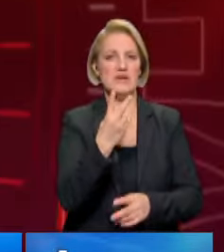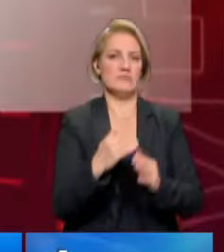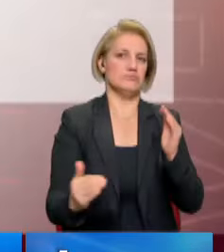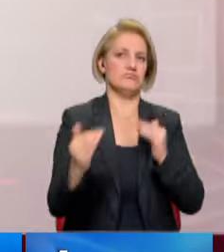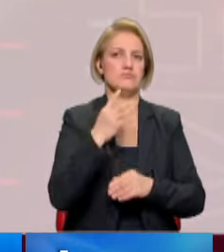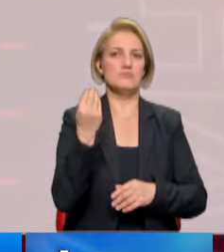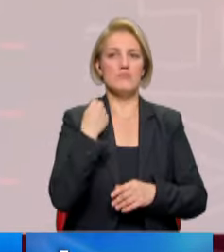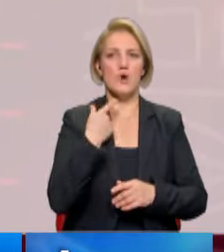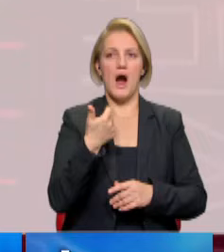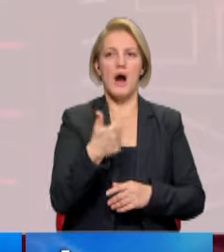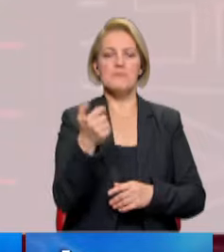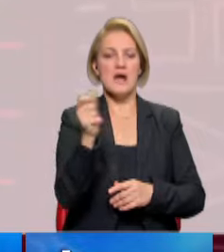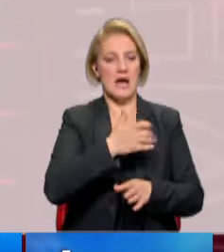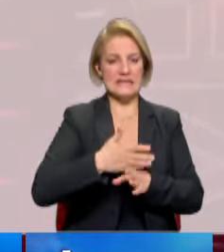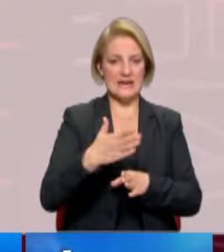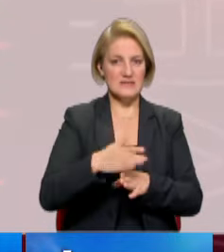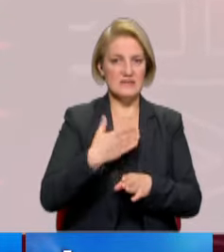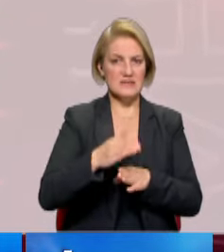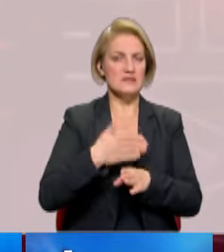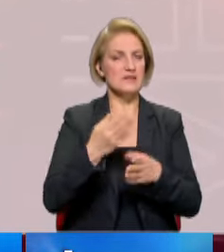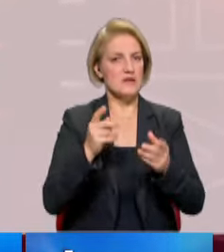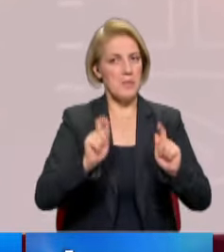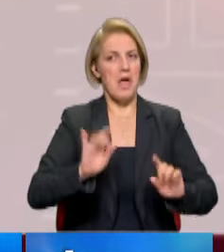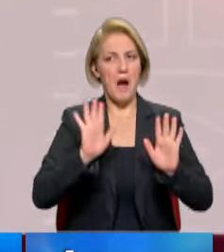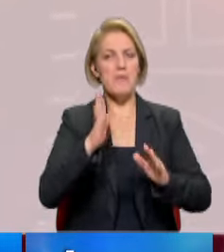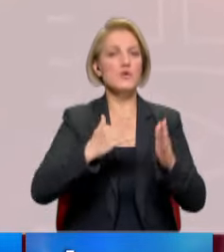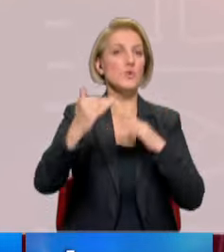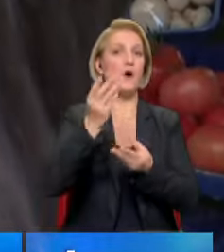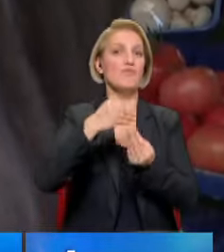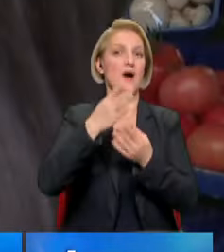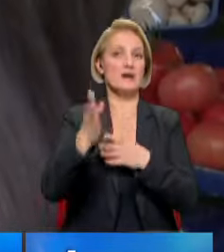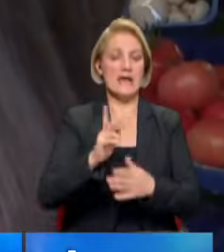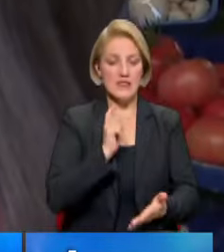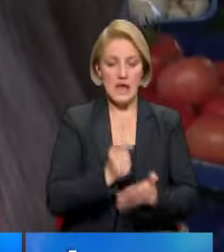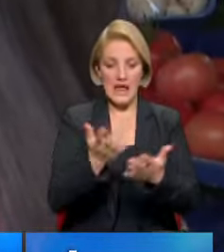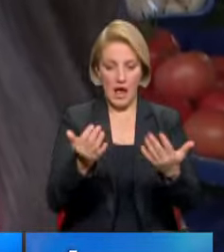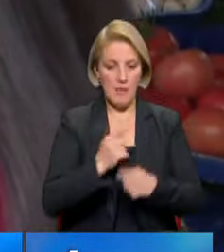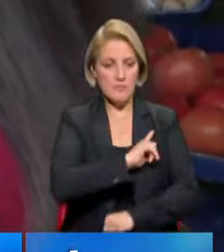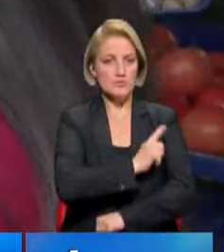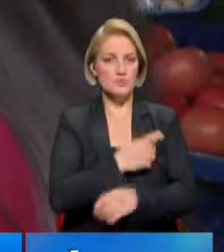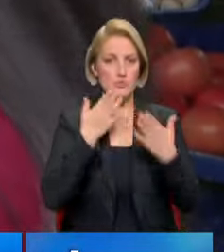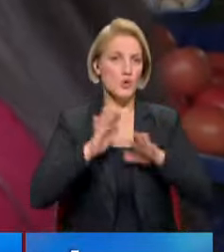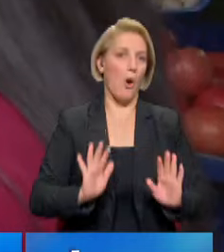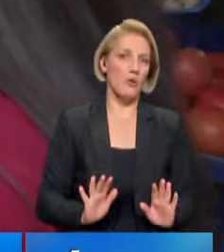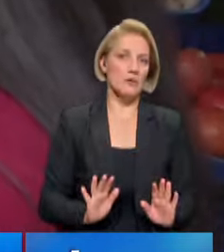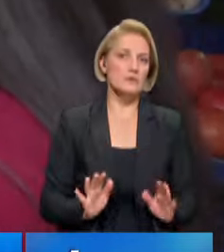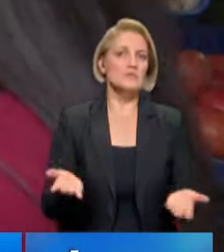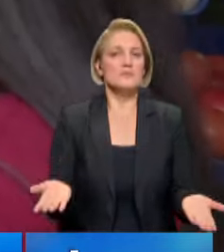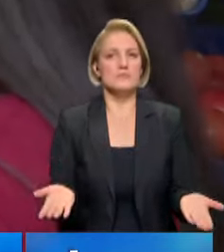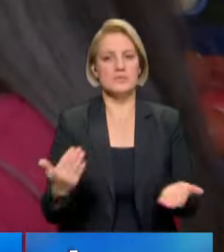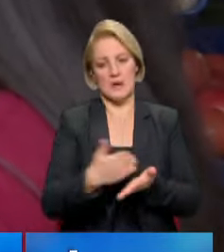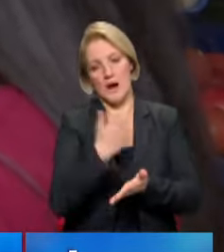arttı. Borçlara 60 ay yapılandırma imkanı getirildi ama o da yüksek faizle. Nakit alabilme imkanımız yok açıkçası.